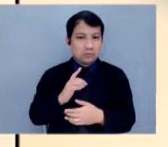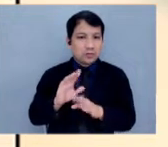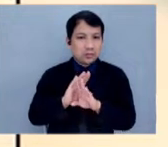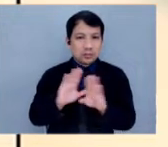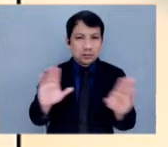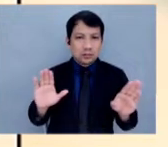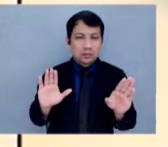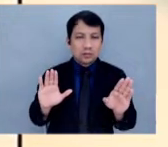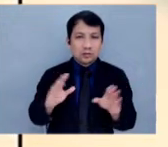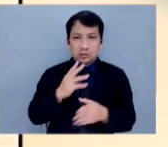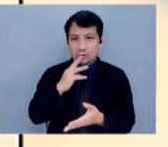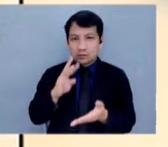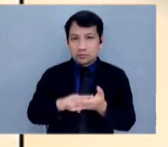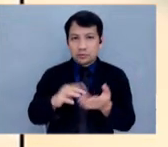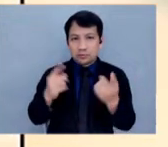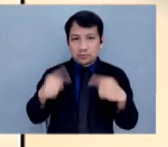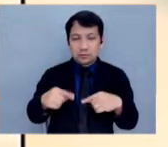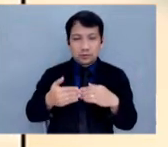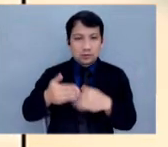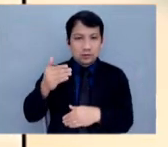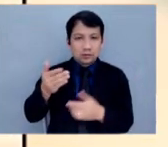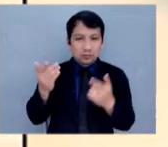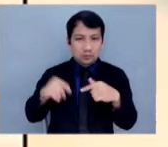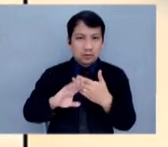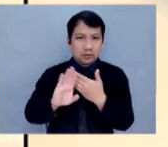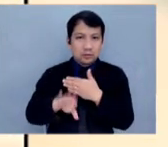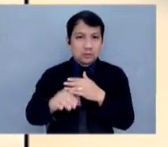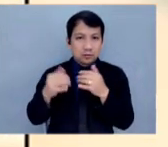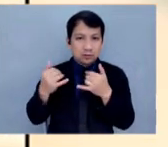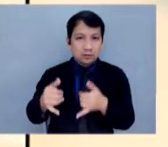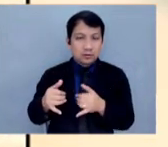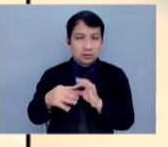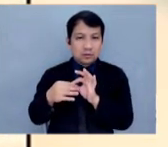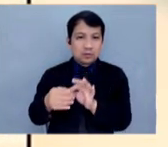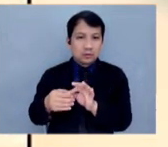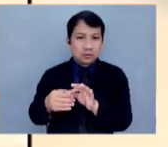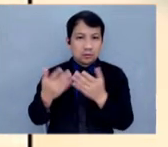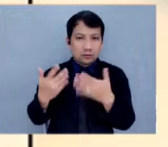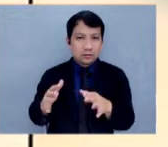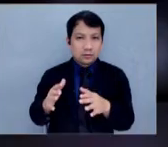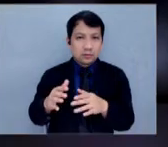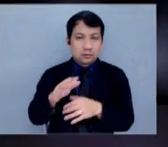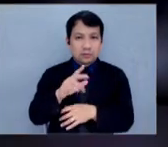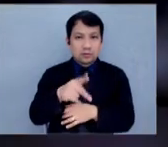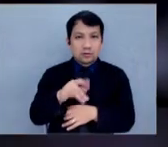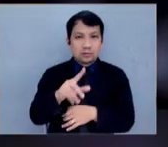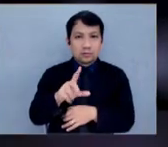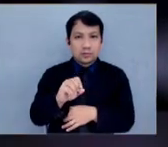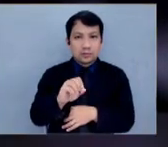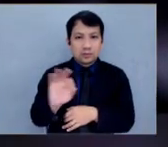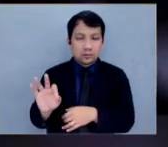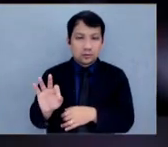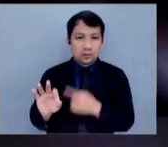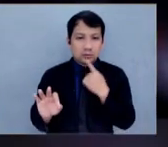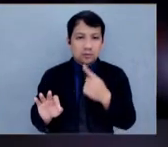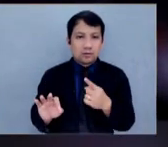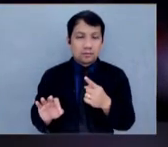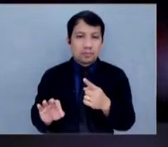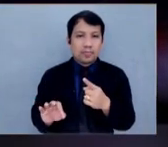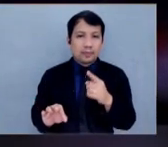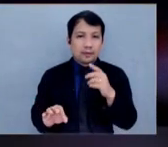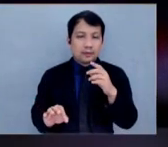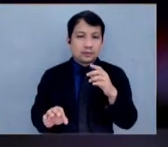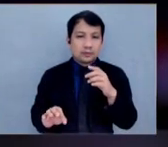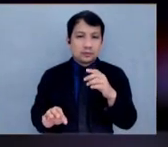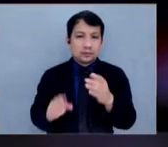na pwede at mataas ang chance na makakapaglaro na si Giannis pagdating ng playoffs. And good news para sa Boston Celtics fans, pumirma